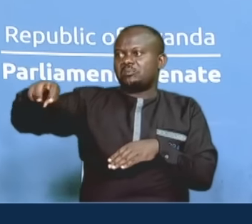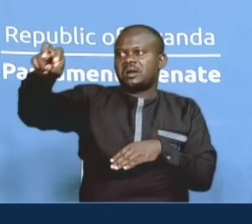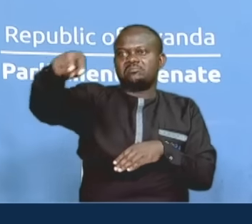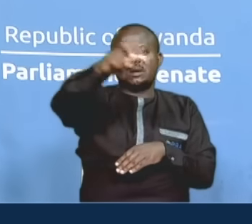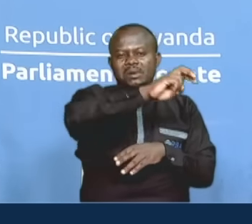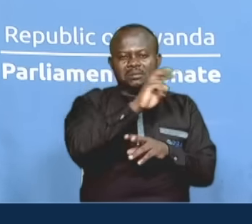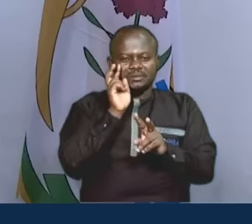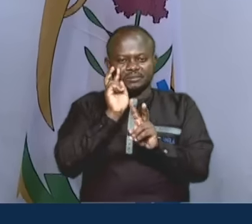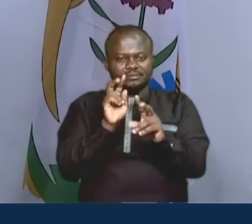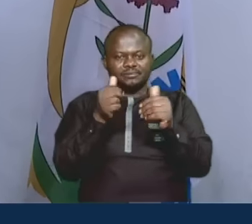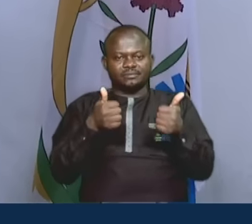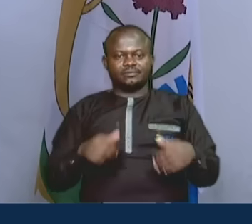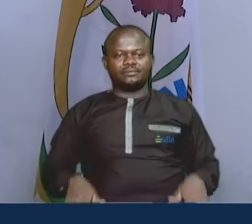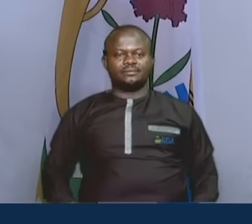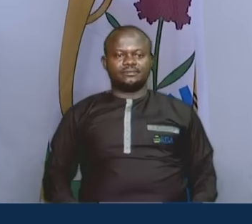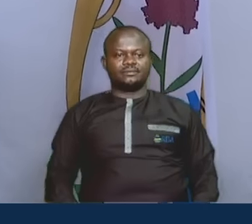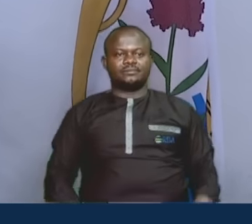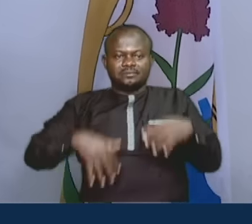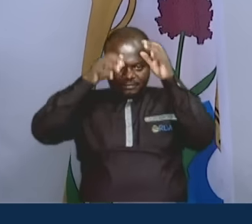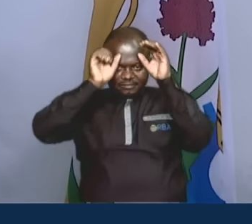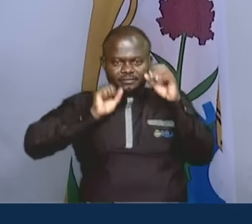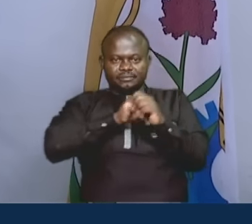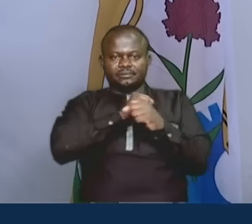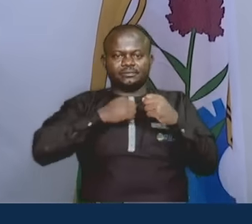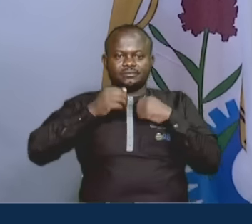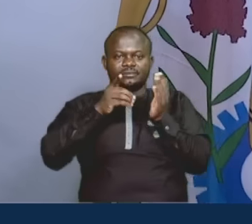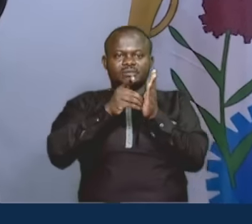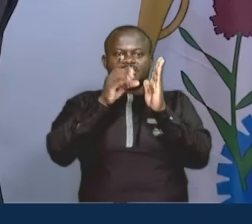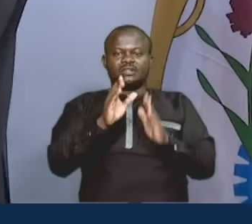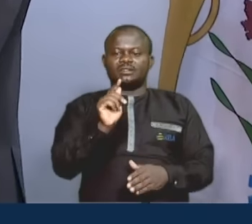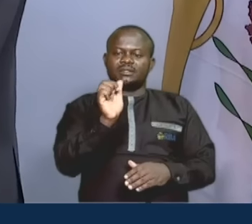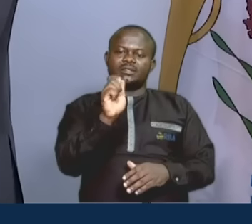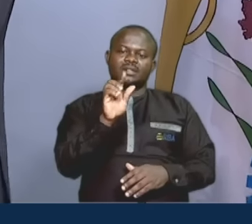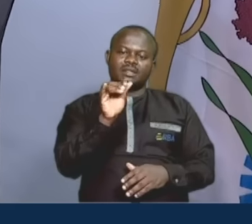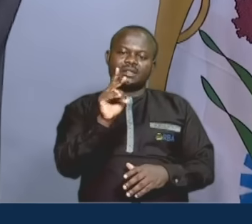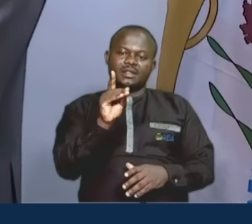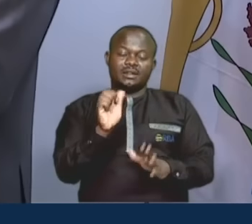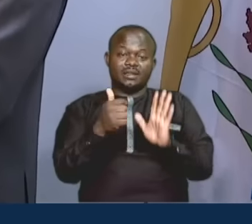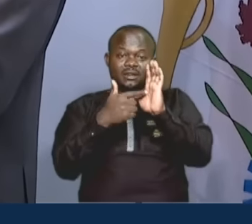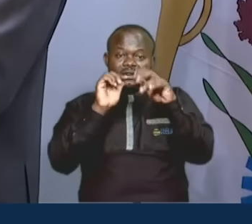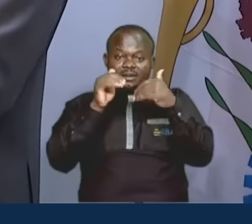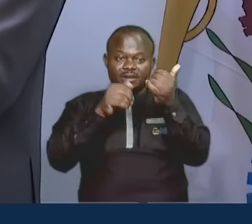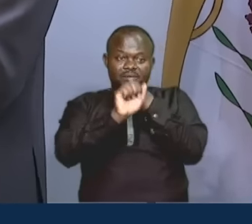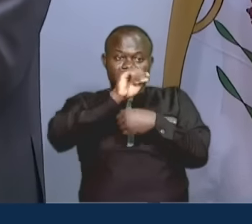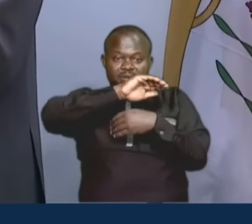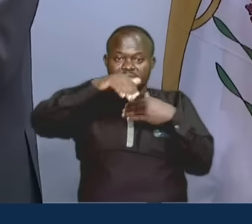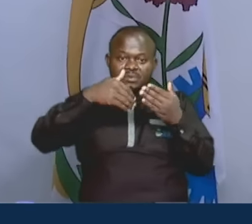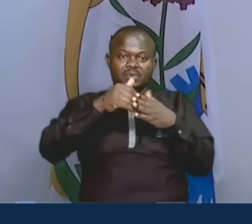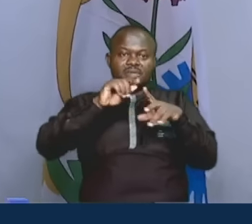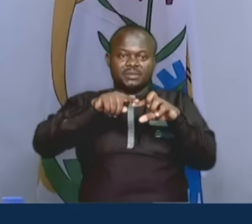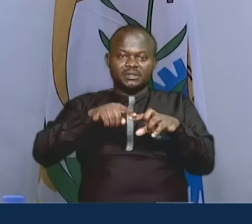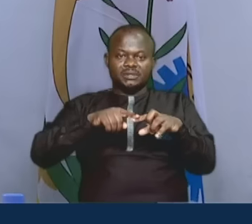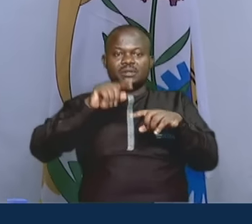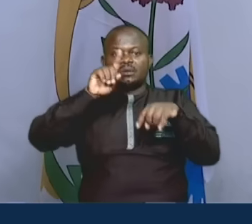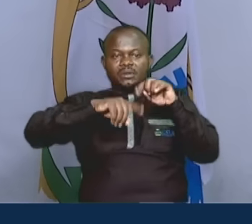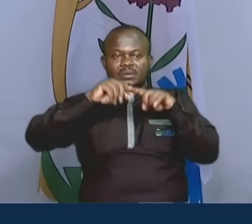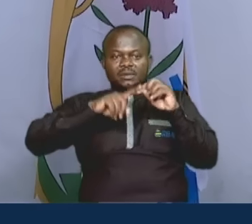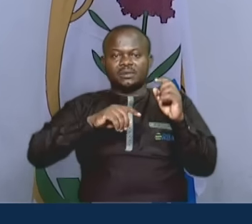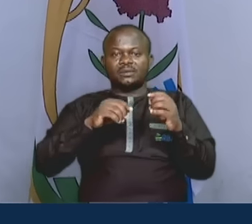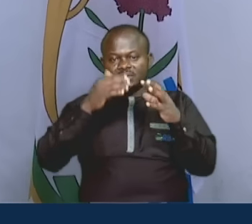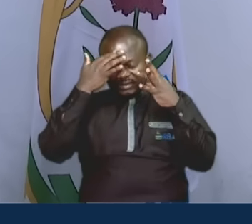umujyi. Perezida wa Sena y'u Rwanda Dr. Karinda François Xavier avuga ko ibikorwa byose bishingira kuri politiki,